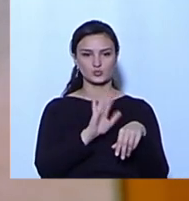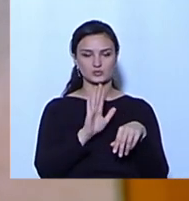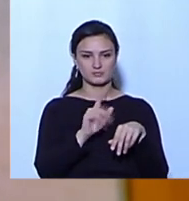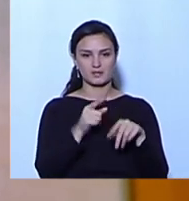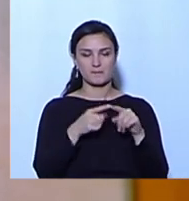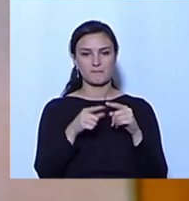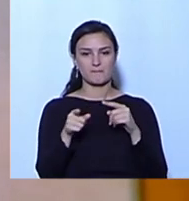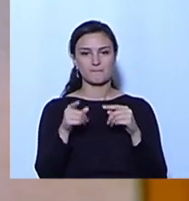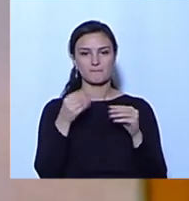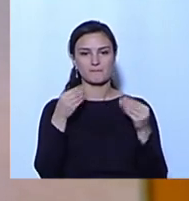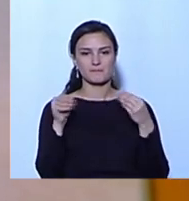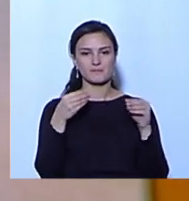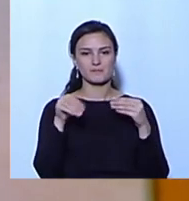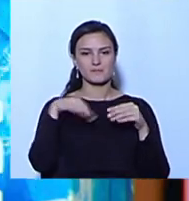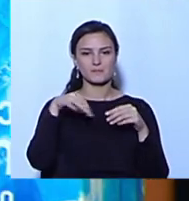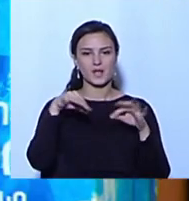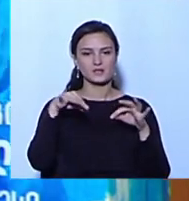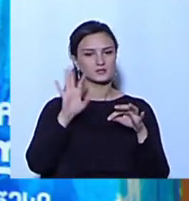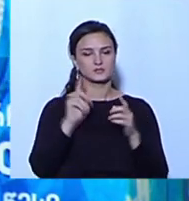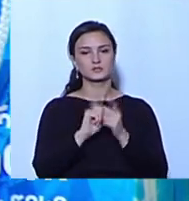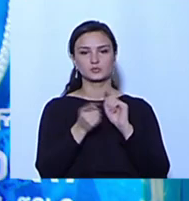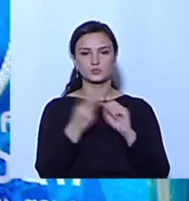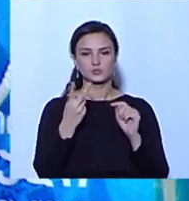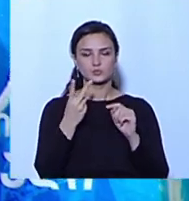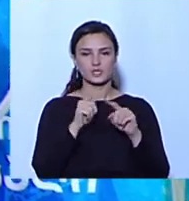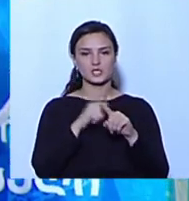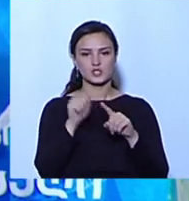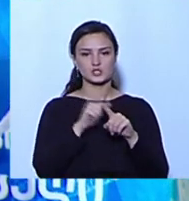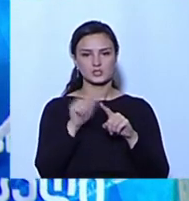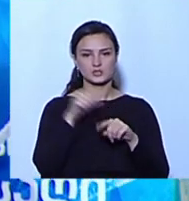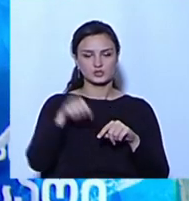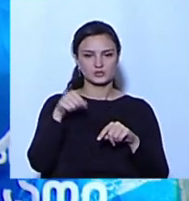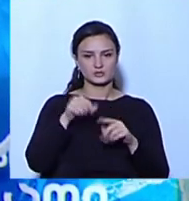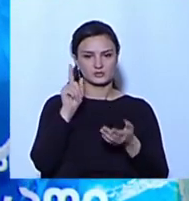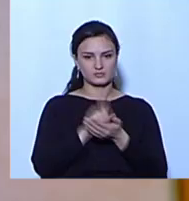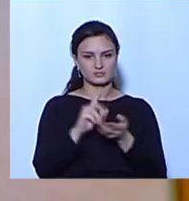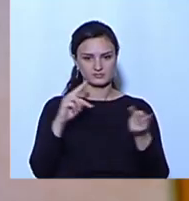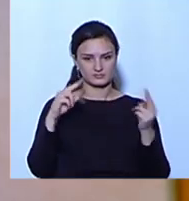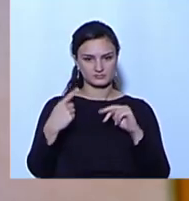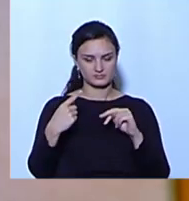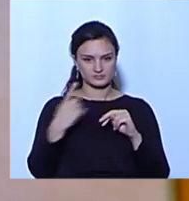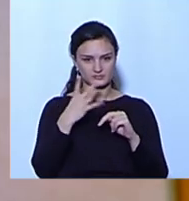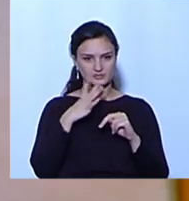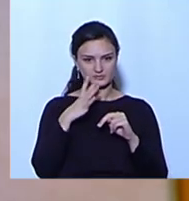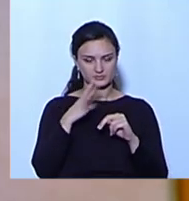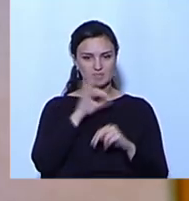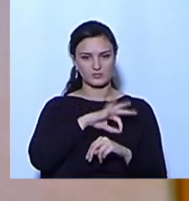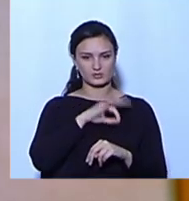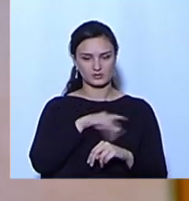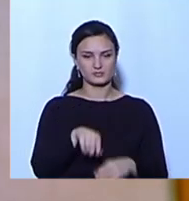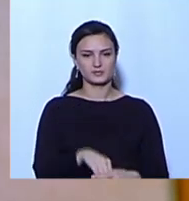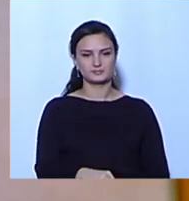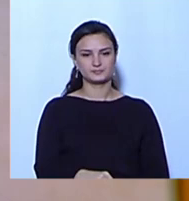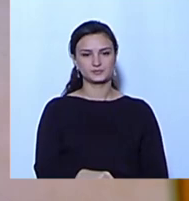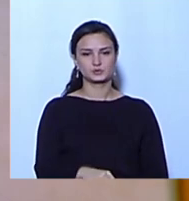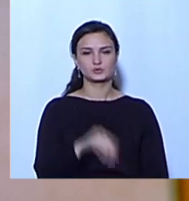პლასტიკური მასალაა პოლიეთილენიც, ამიტომ ქსოვილის ჩანთის გამოყენება უკეთესია პოლიეთილენის პარკის გამოყენებასთან შედარებით